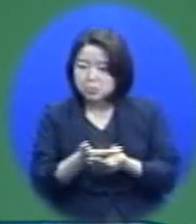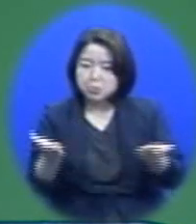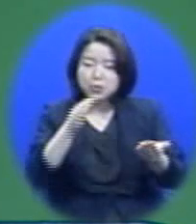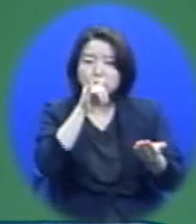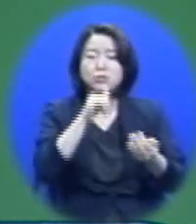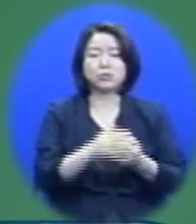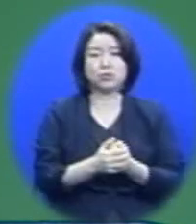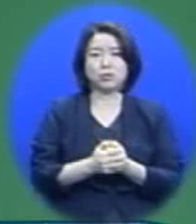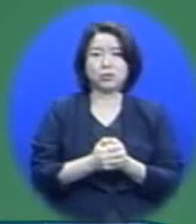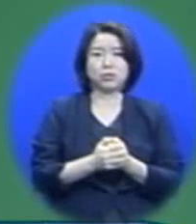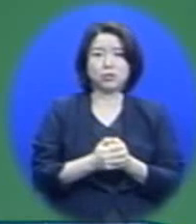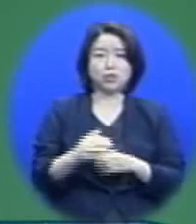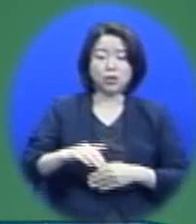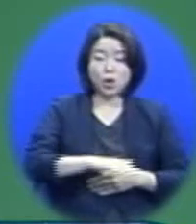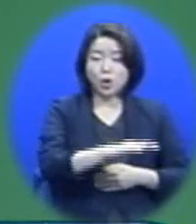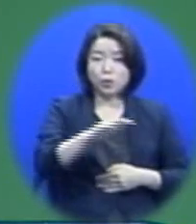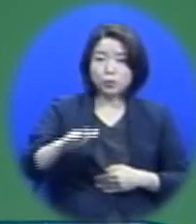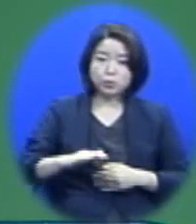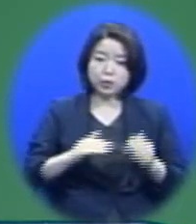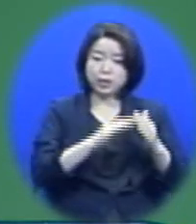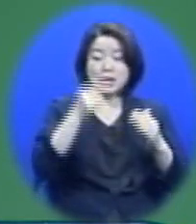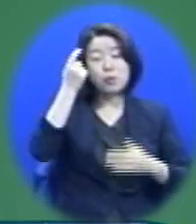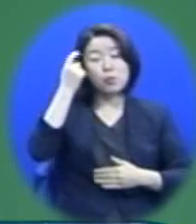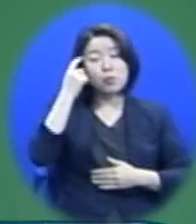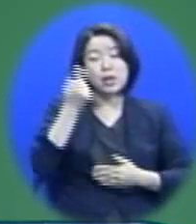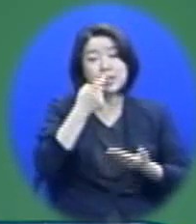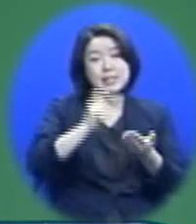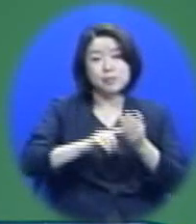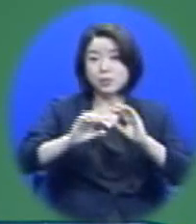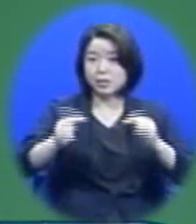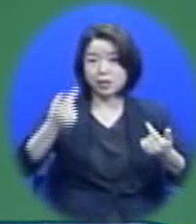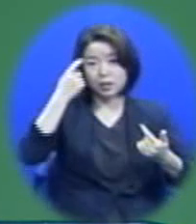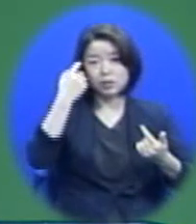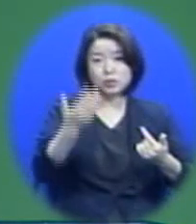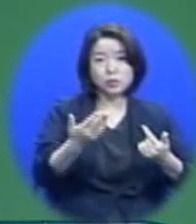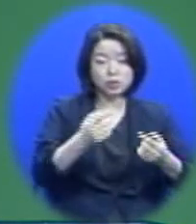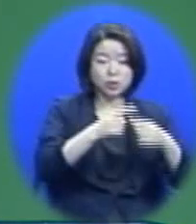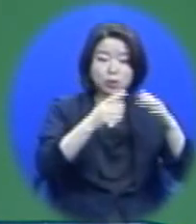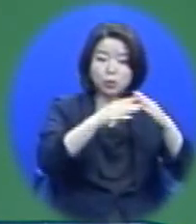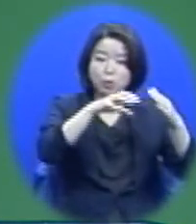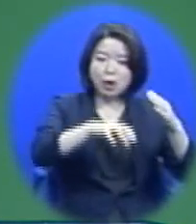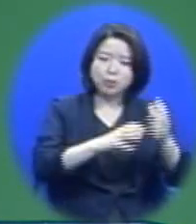우리 가정이 왜 이렇게 쉽지 않지요? 교회는 왜 그렇게 시끄럽지요?